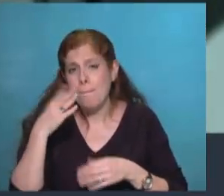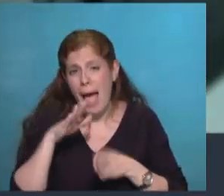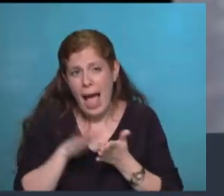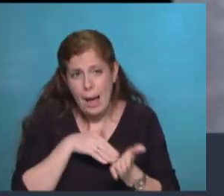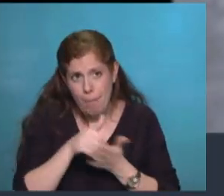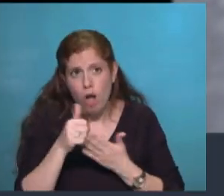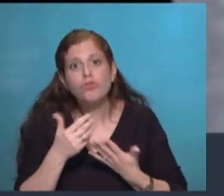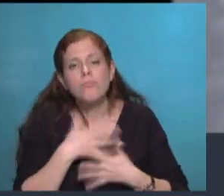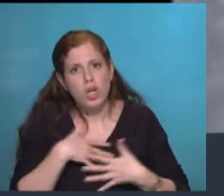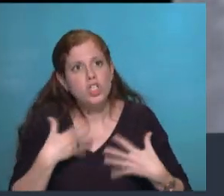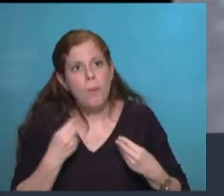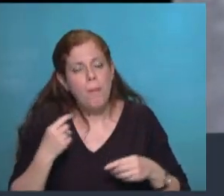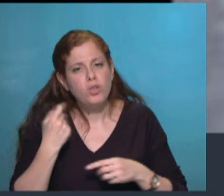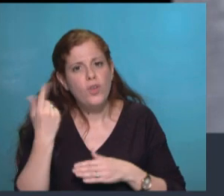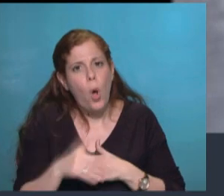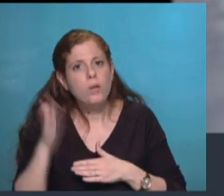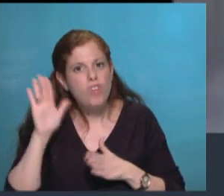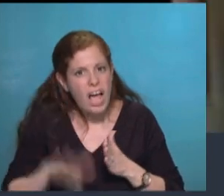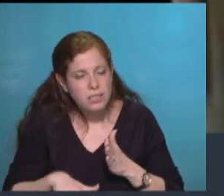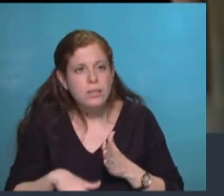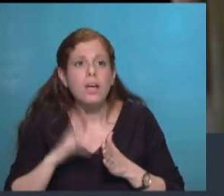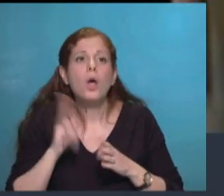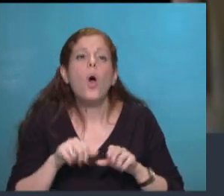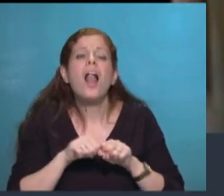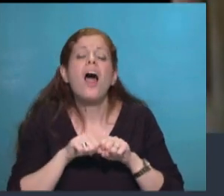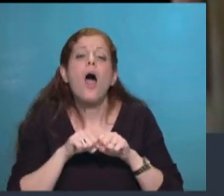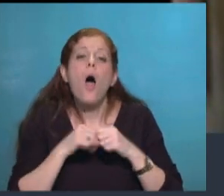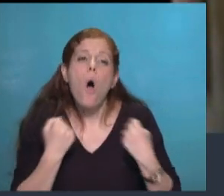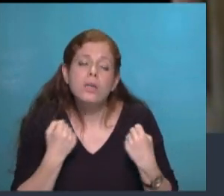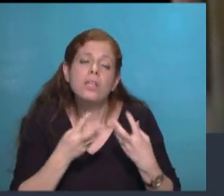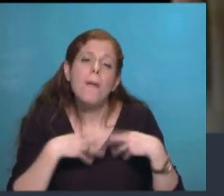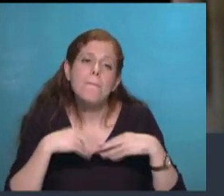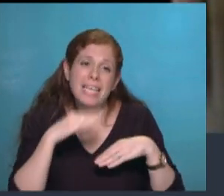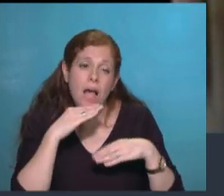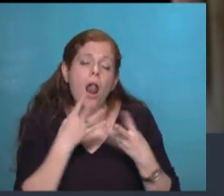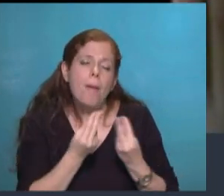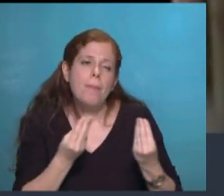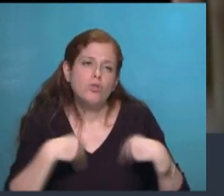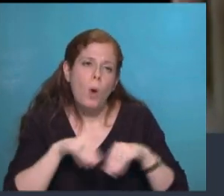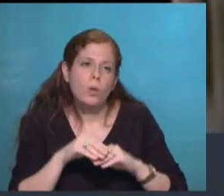במקומות רבים בשבועות האחרונים, עשויה להרוס את הפסח למשפחות רבות.